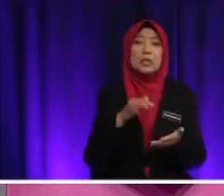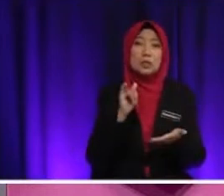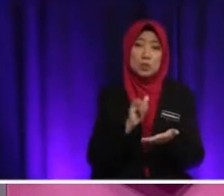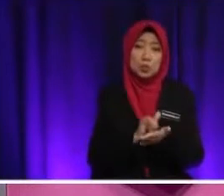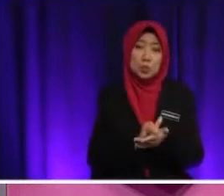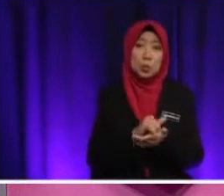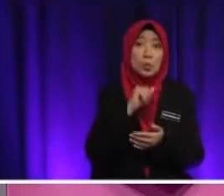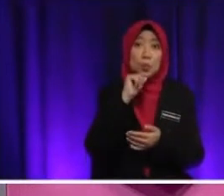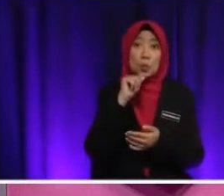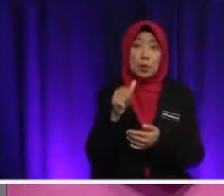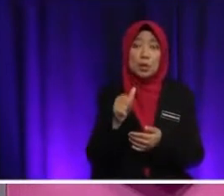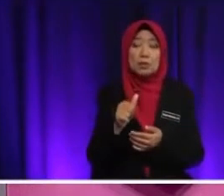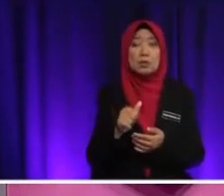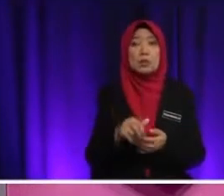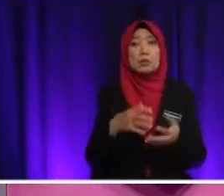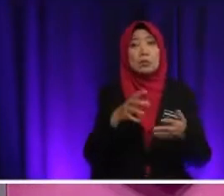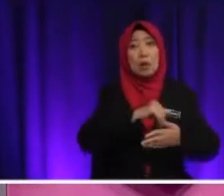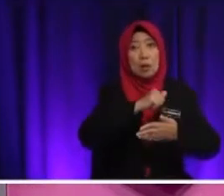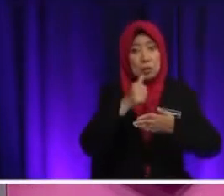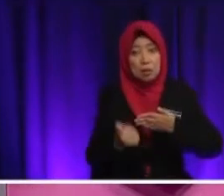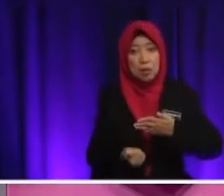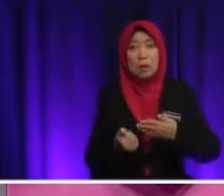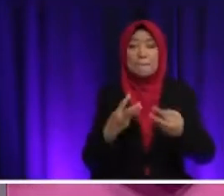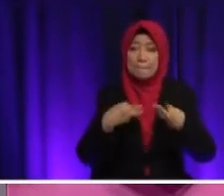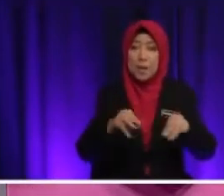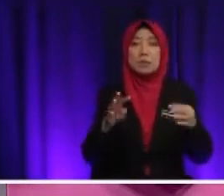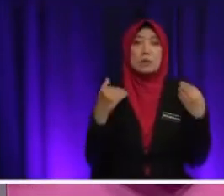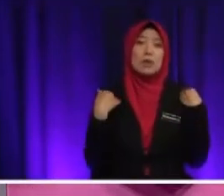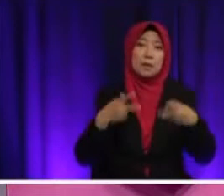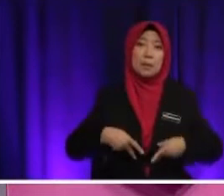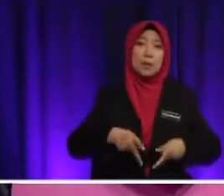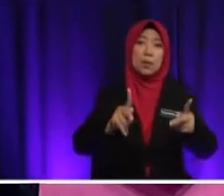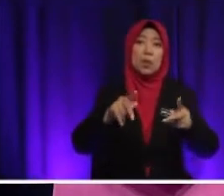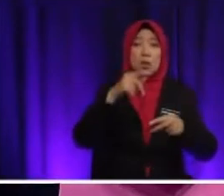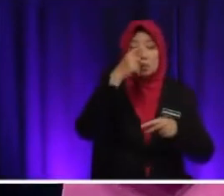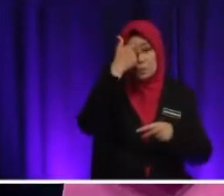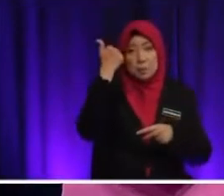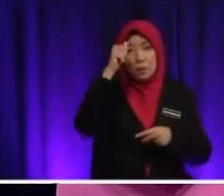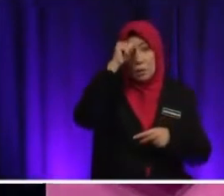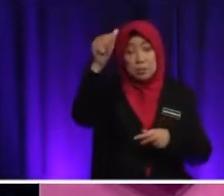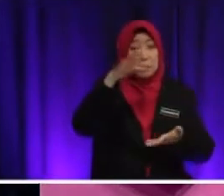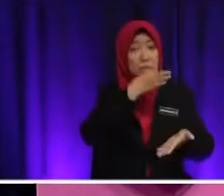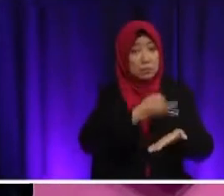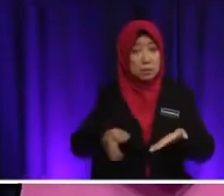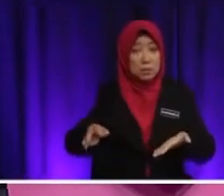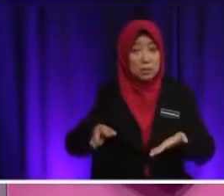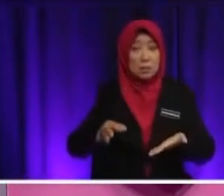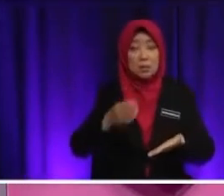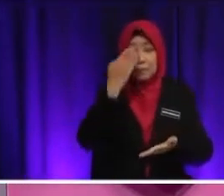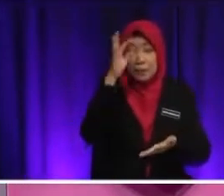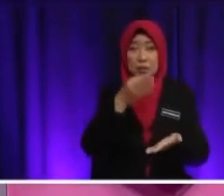bukan tandanya dunia akhir zaman. Betul. Kita ada ruang lagi. Sebab kita faham Allah bagi gagal, Allah bagi berjaya, itu